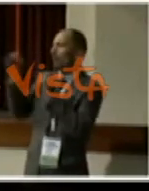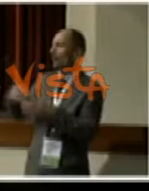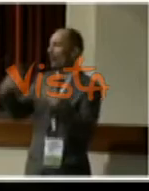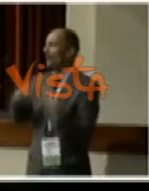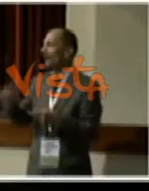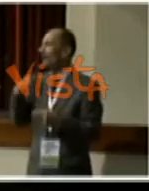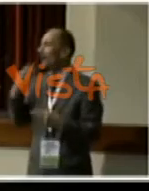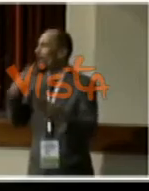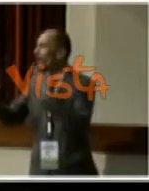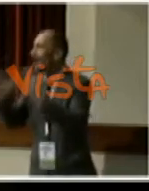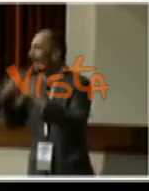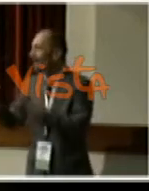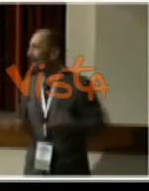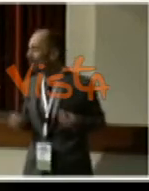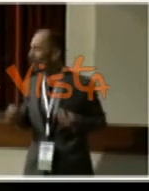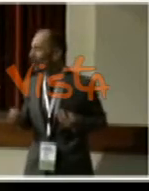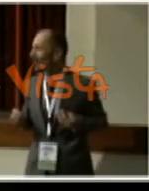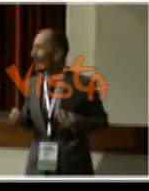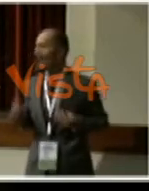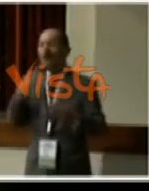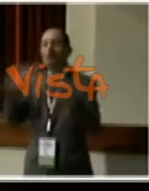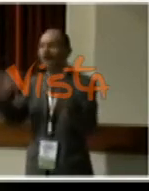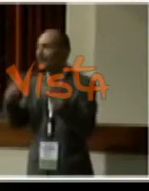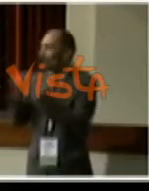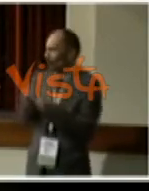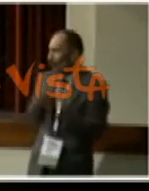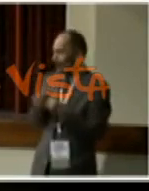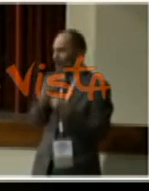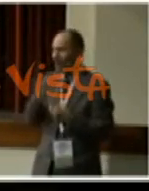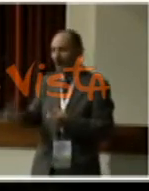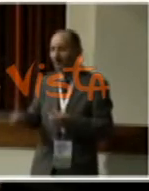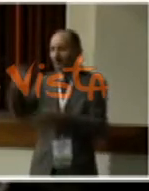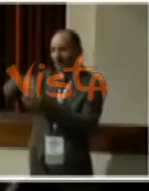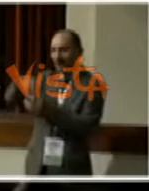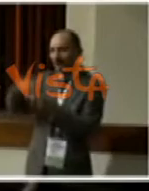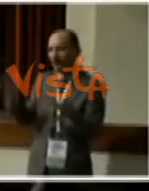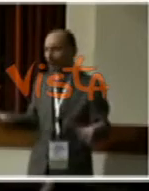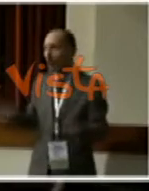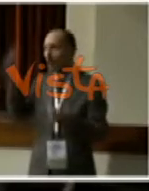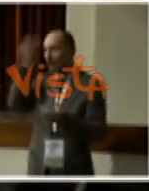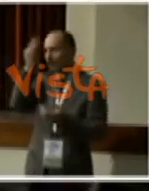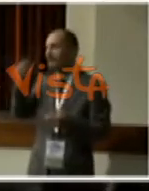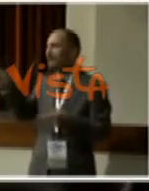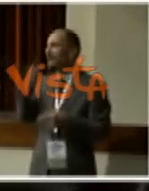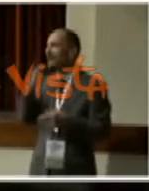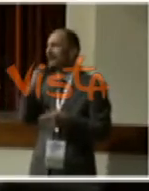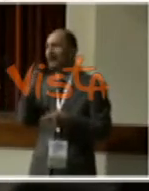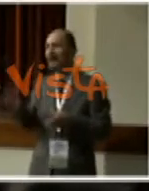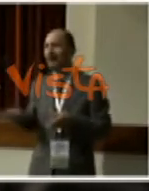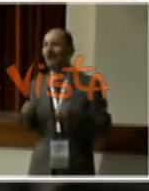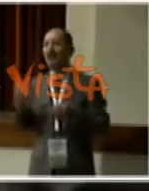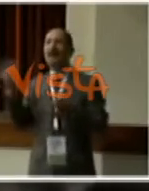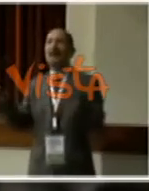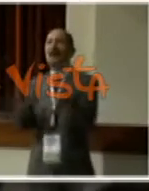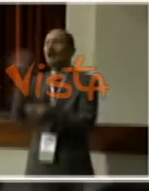È in Parlamento! È in Parlamento, vi giuro, è in Parlamento, come quello che pensa che ci siano le scie chimiche o le scie